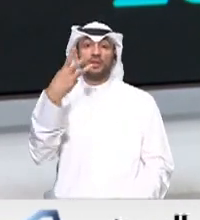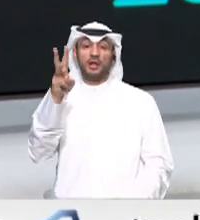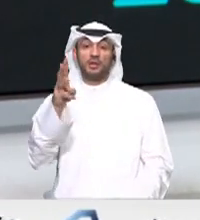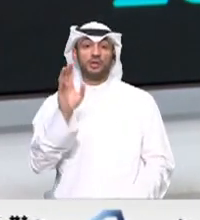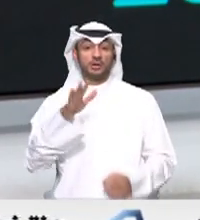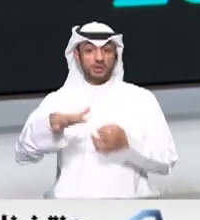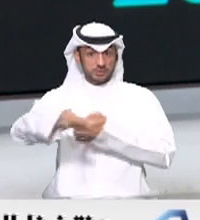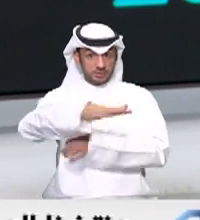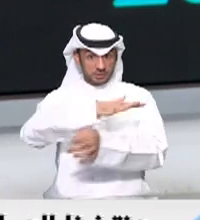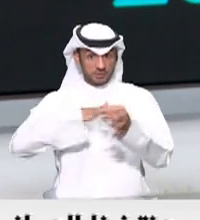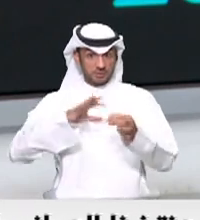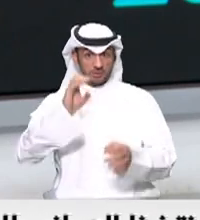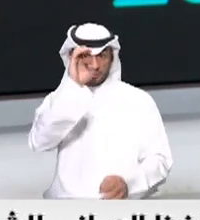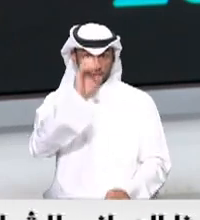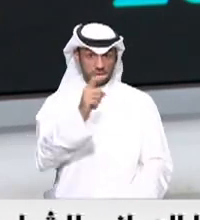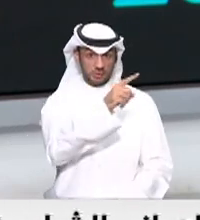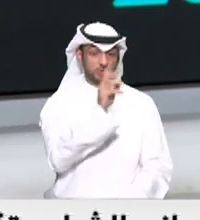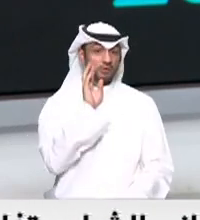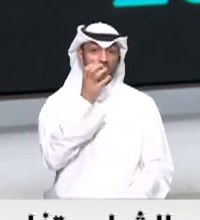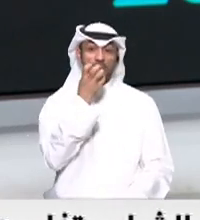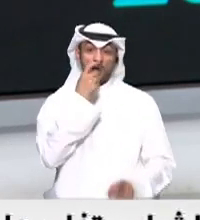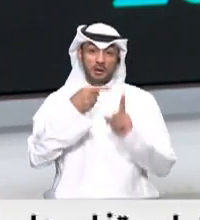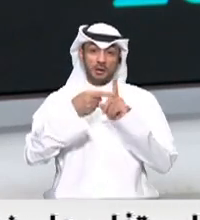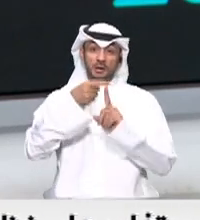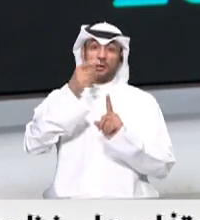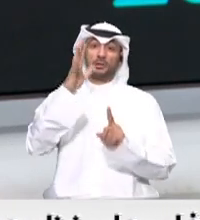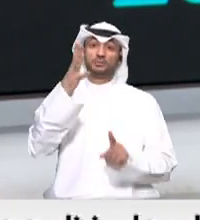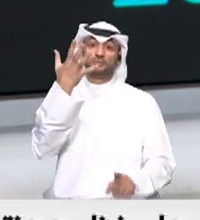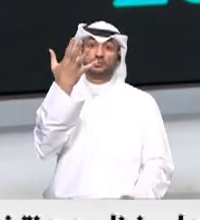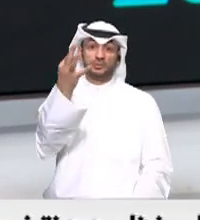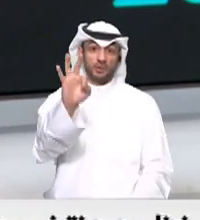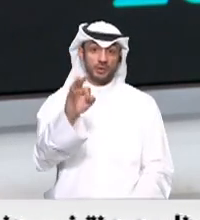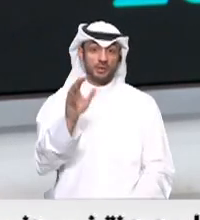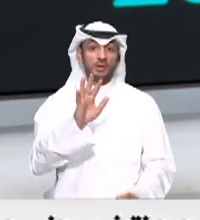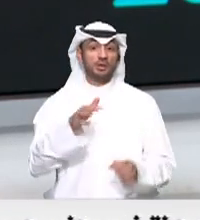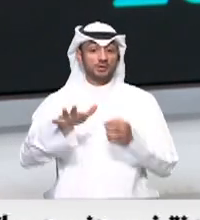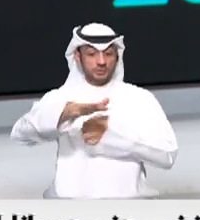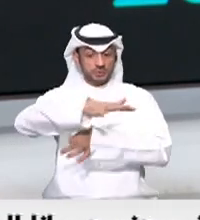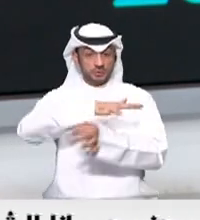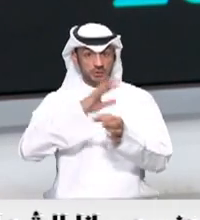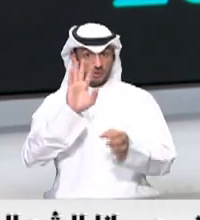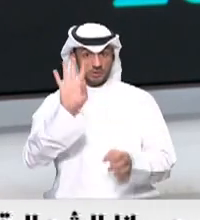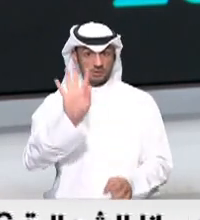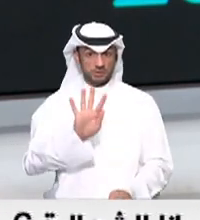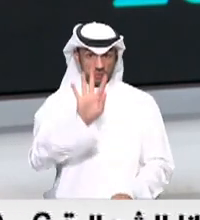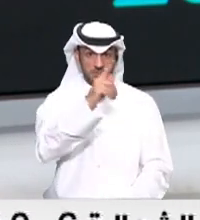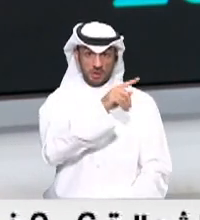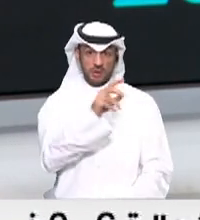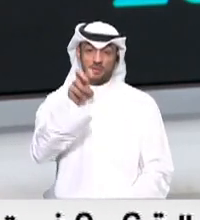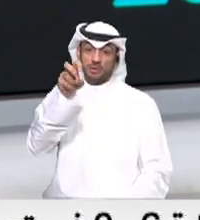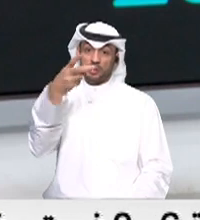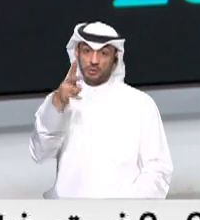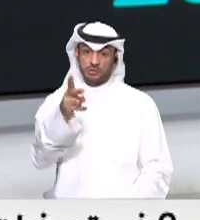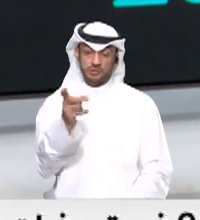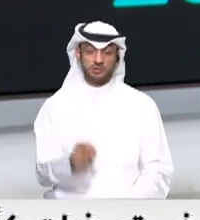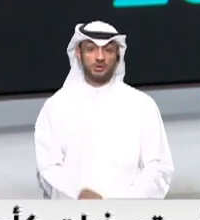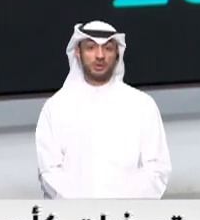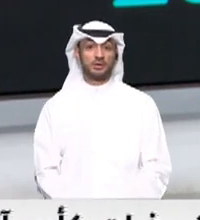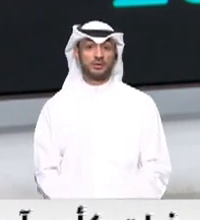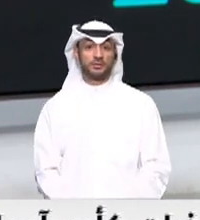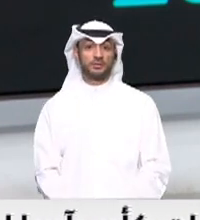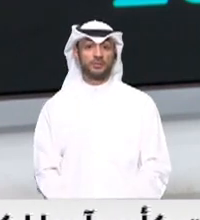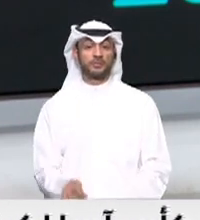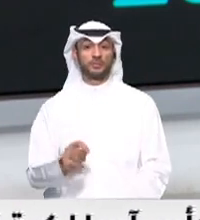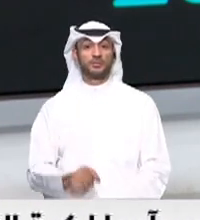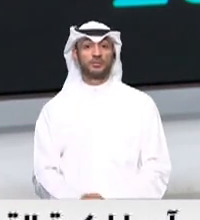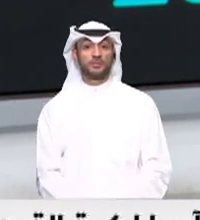الجنوبيه كبر وجارو ام المرادم 35 درجه مئويه جزرنا الشماليه تصل ل 28 درجه مئويه في وربه بوبيان ومثلهم